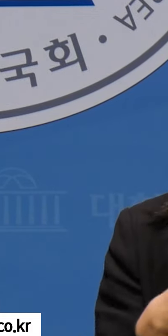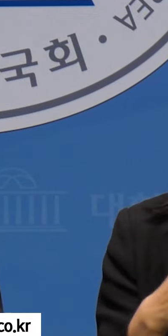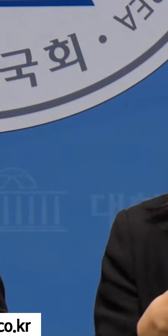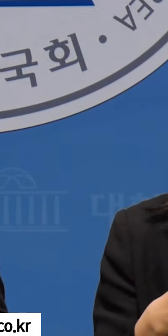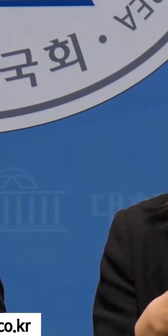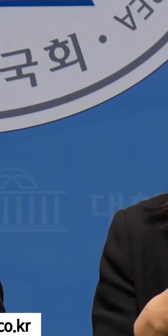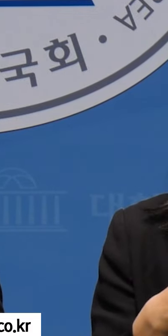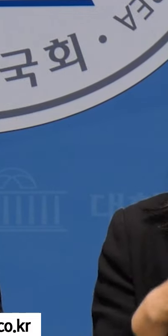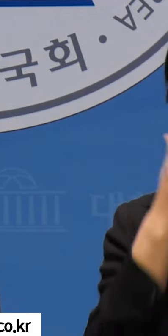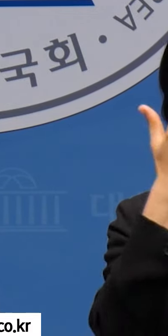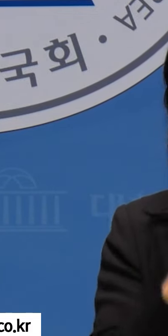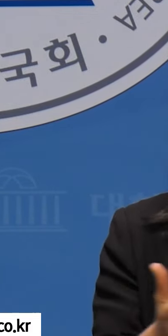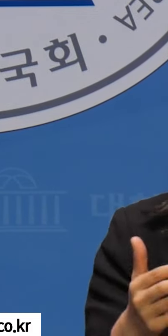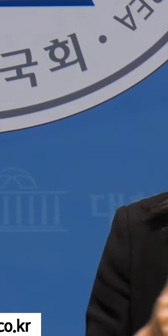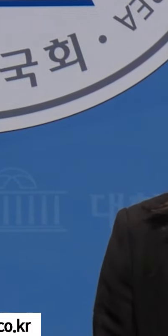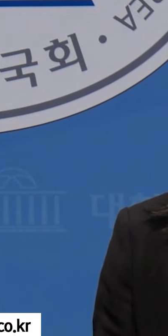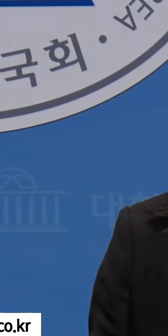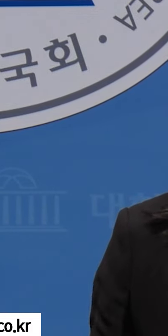서울관광재단이었습니다.